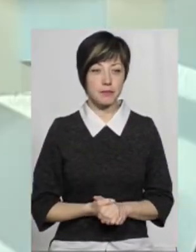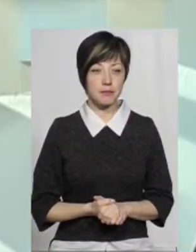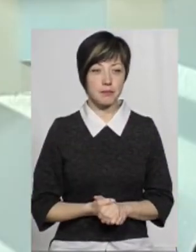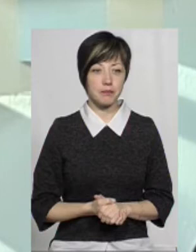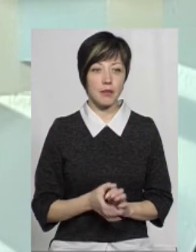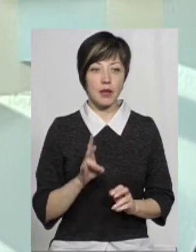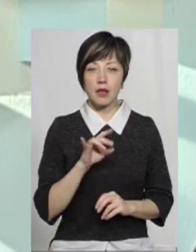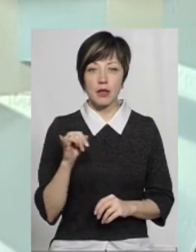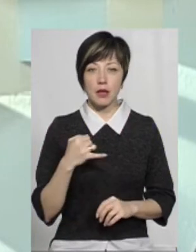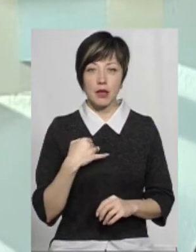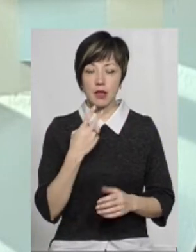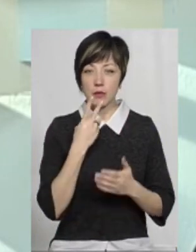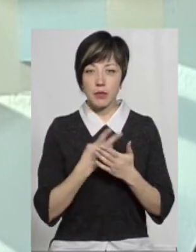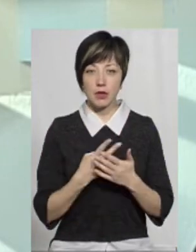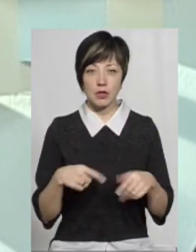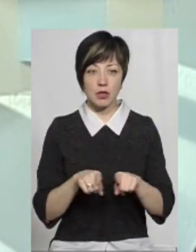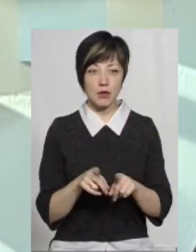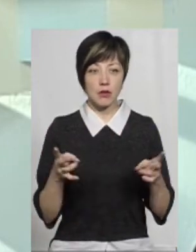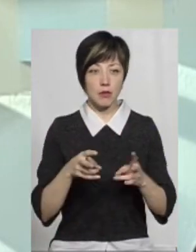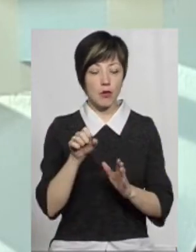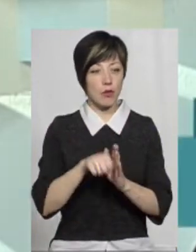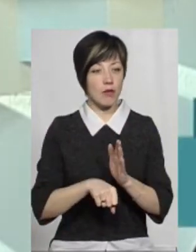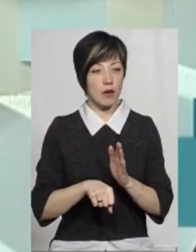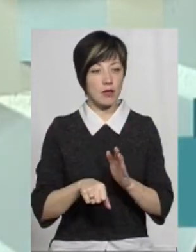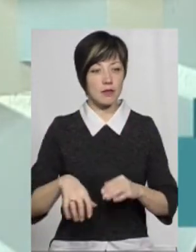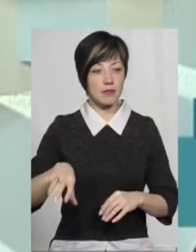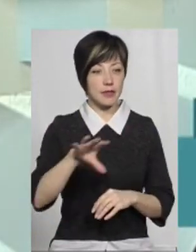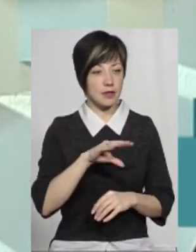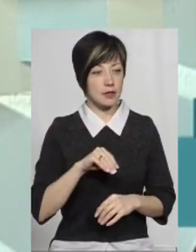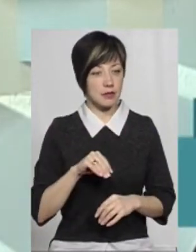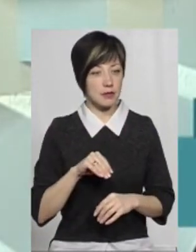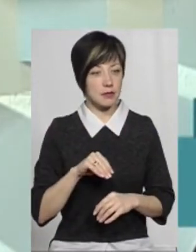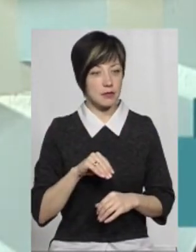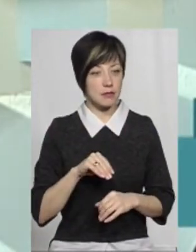Ні, я не бачив такого стану. Тоді треба вбивати всіх.